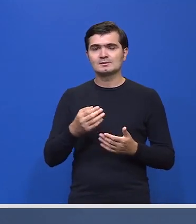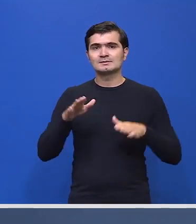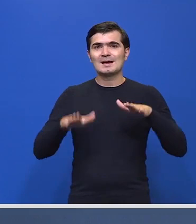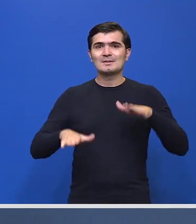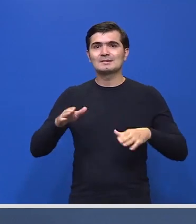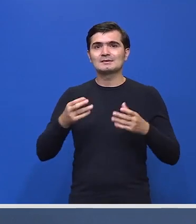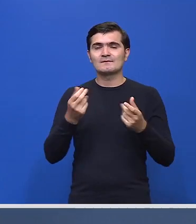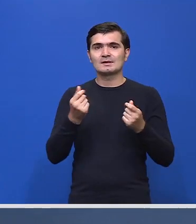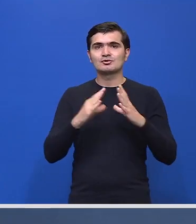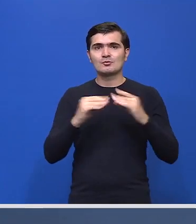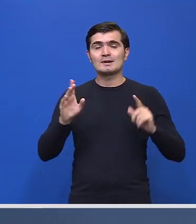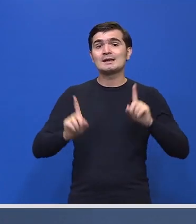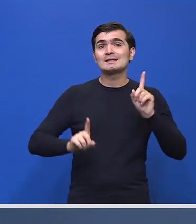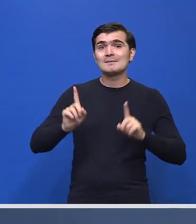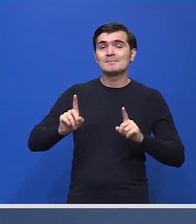României.